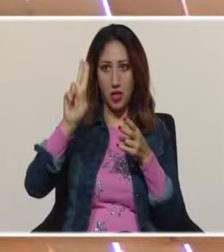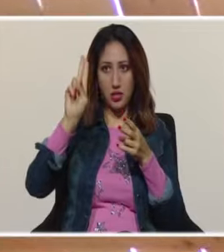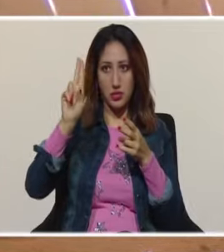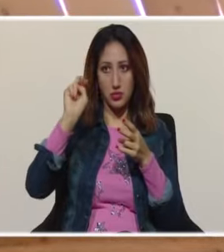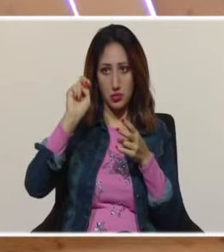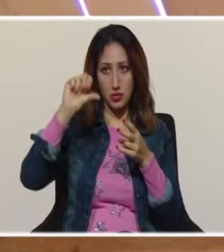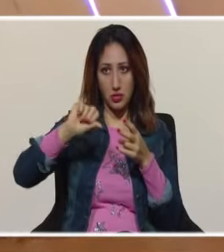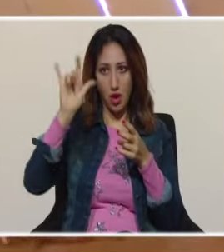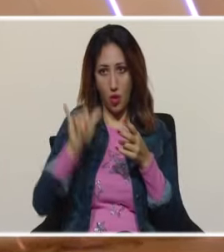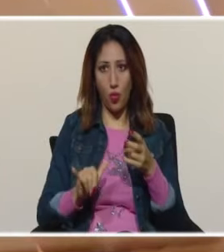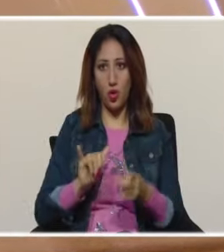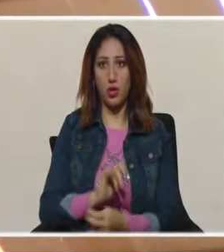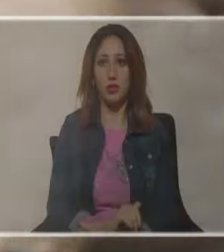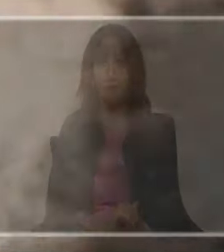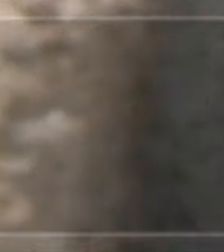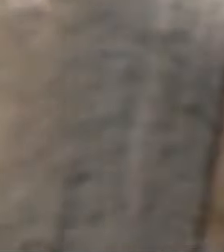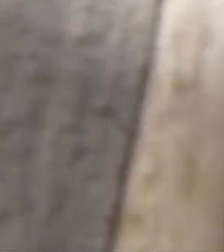البيت.